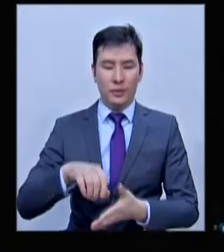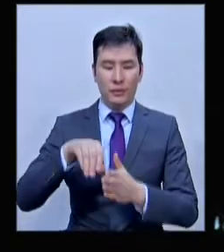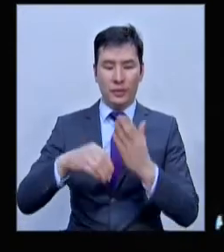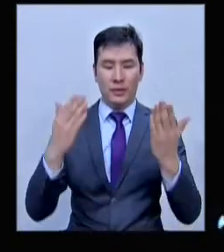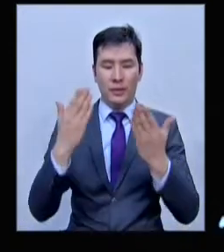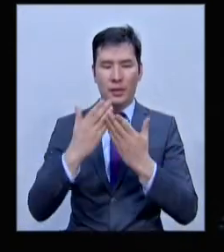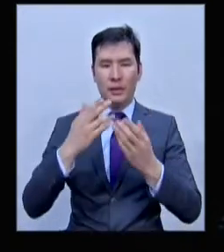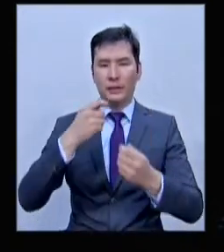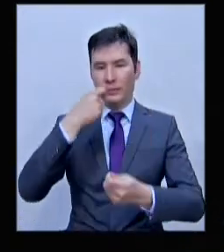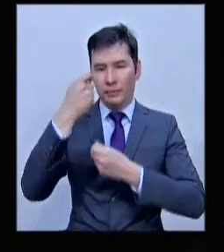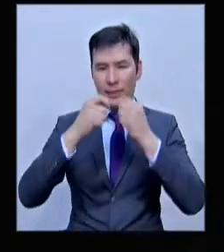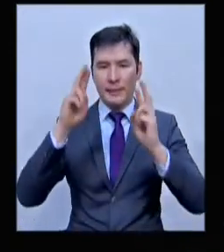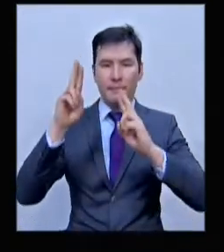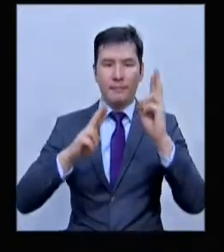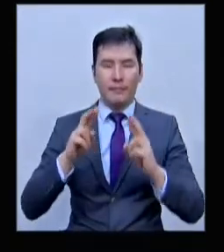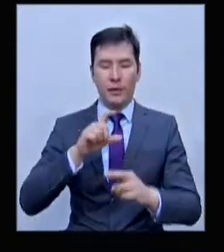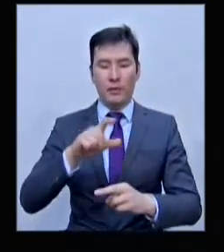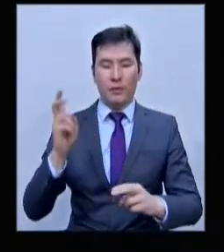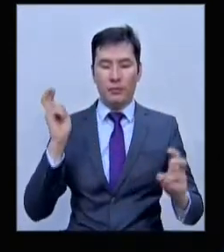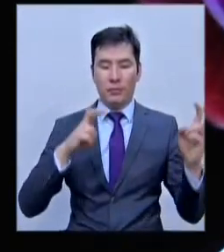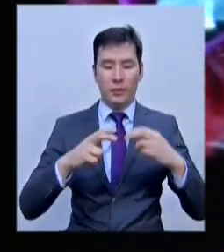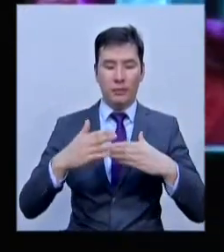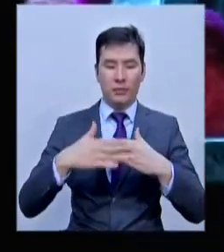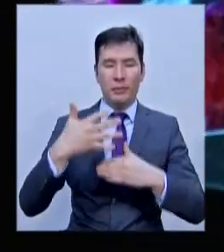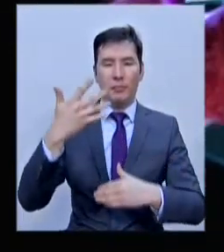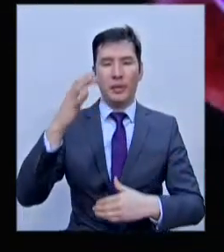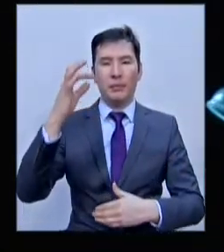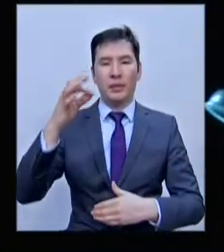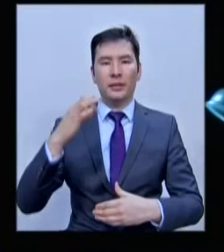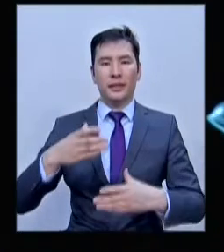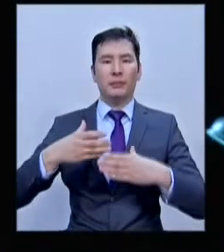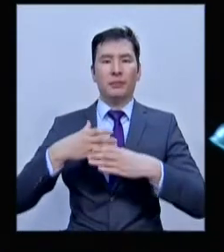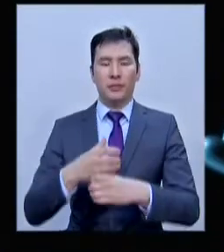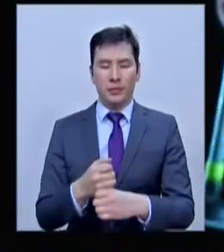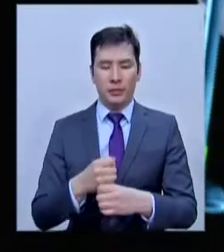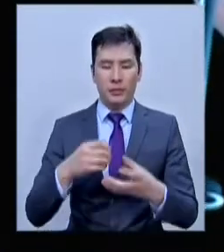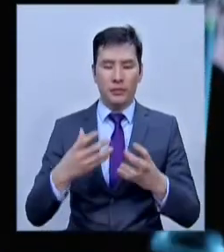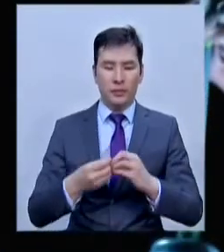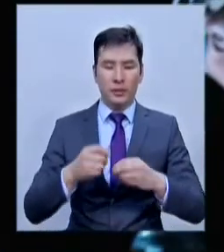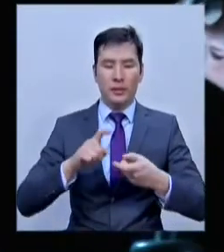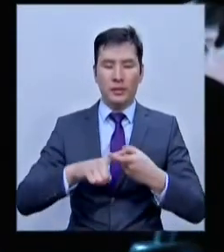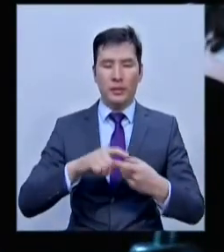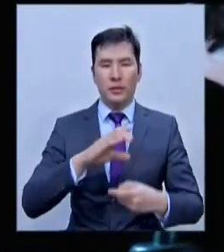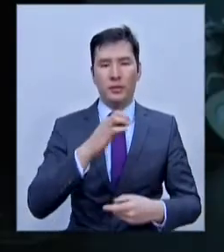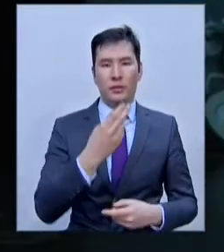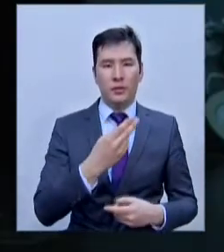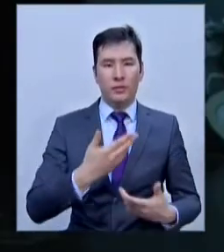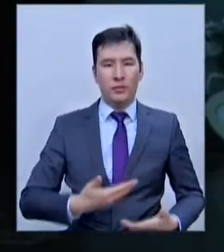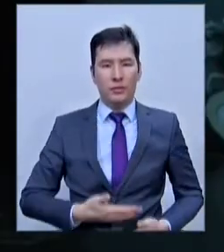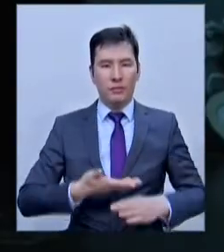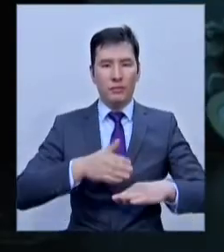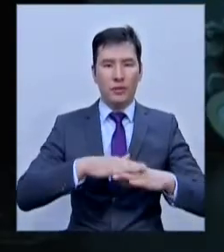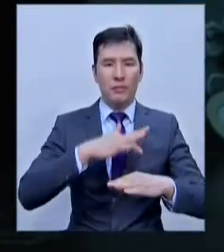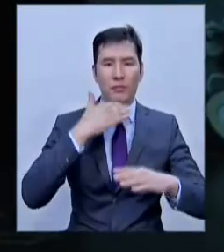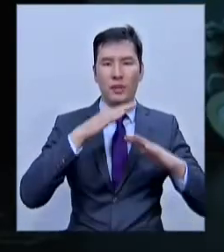карантин шаралары қатаң сақталып, келушілер 50%-ға қысқарған. Сондай-ақ театр ұжымы әлеуметтік жағдайы төмен мүгедек балаларға қайырымдылық